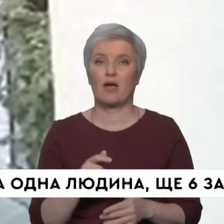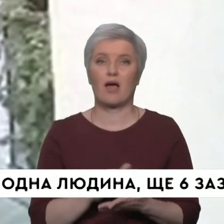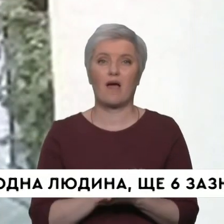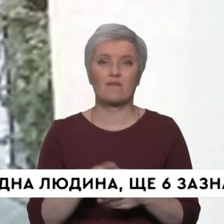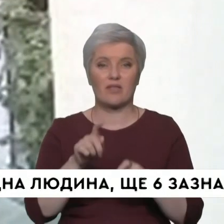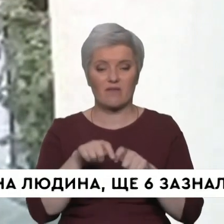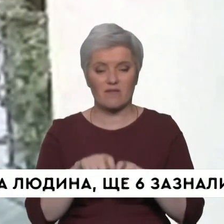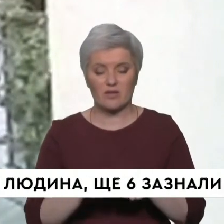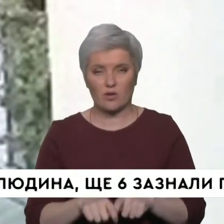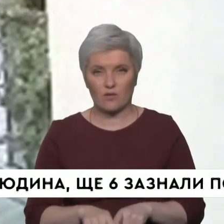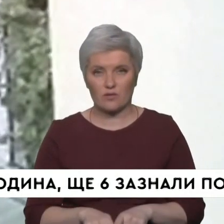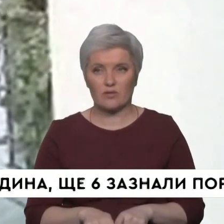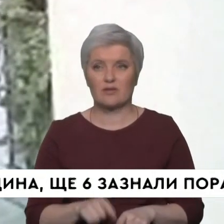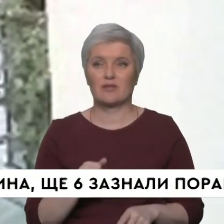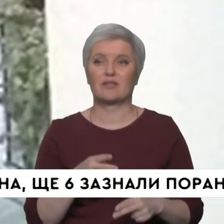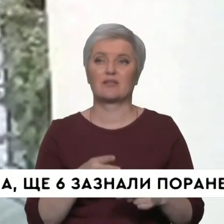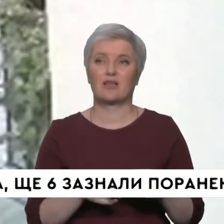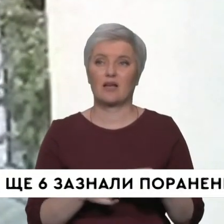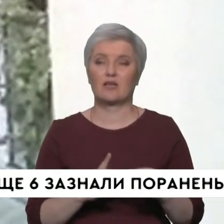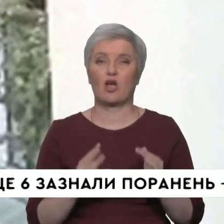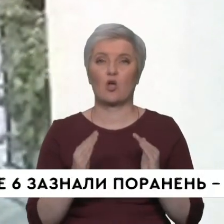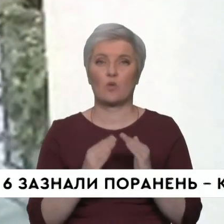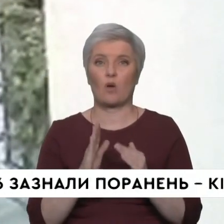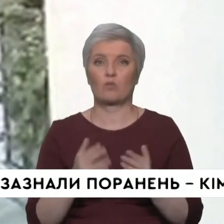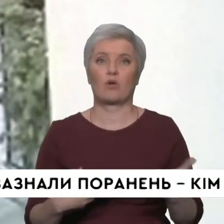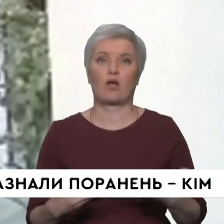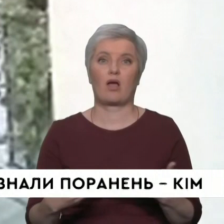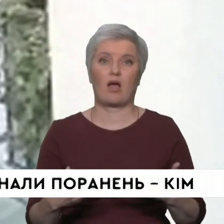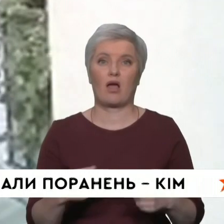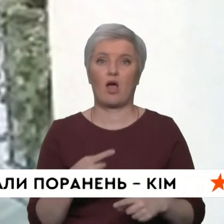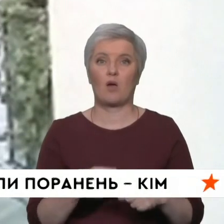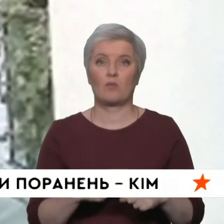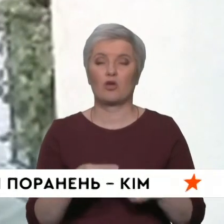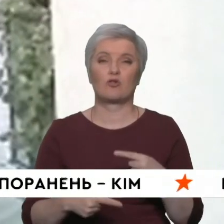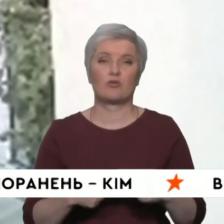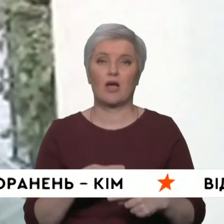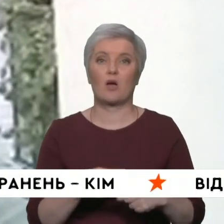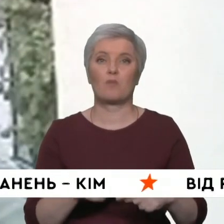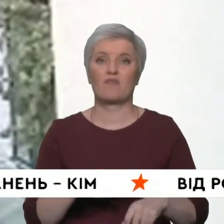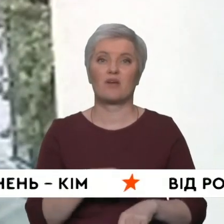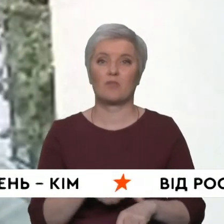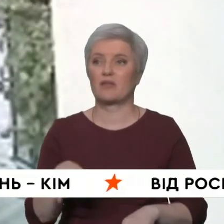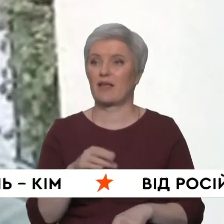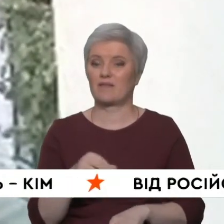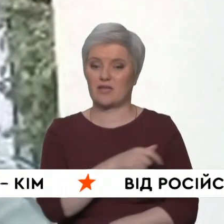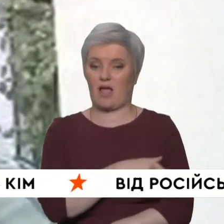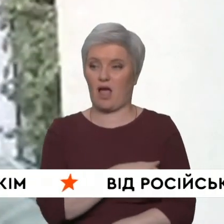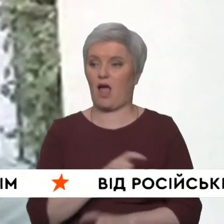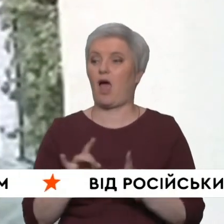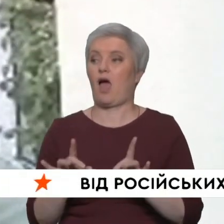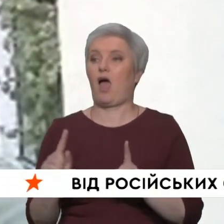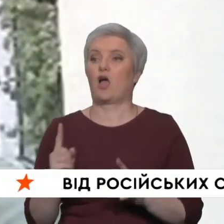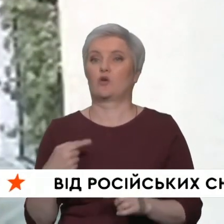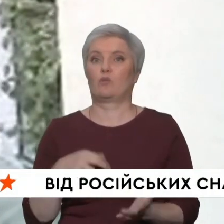відфільтровують, і закінчуючи тим, що додому ти будеш добиратися пішки через півміста і всім пояснювати, чому ти на вулиці. Ну, це так,